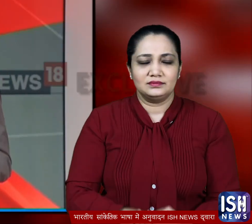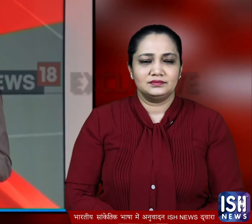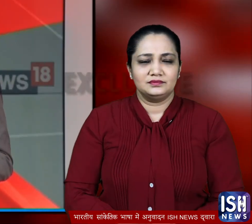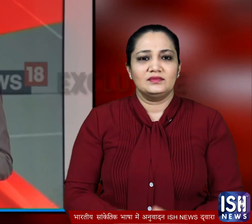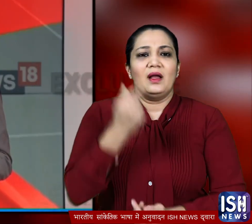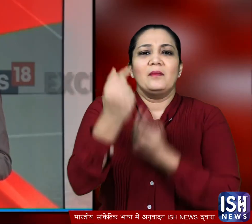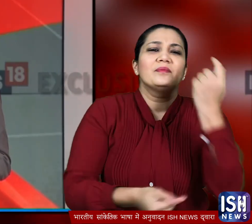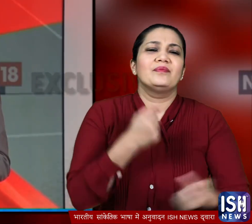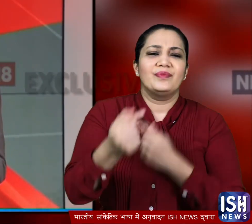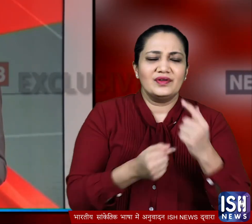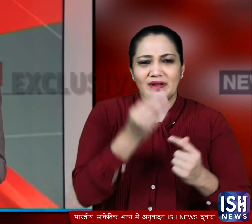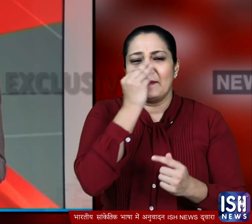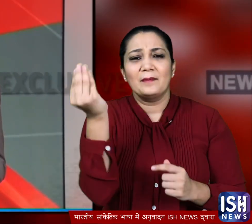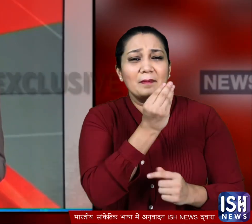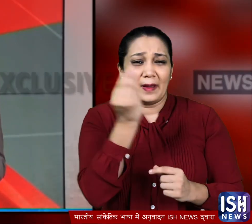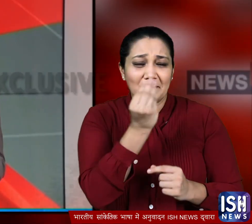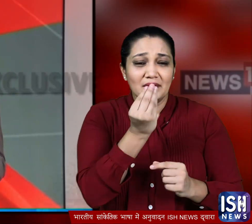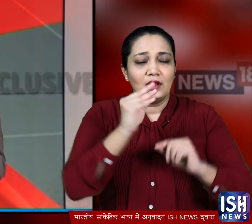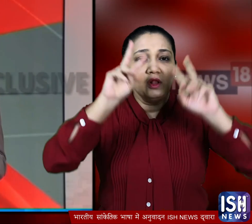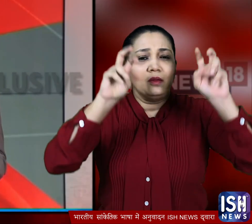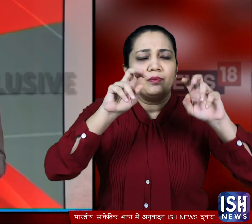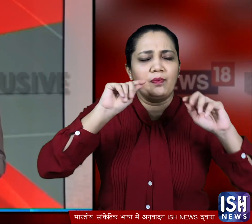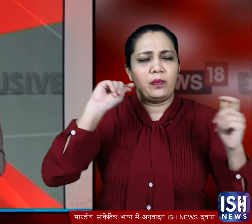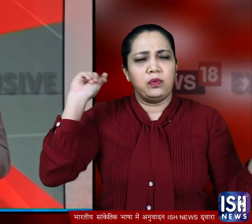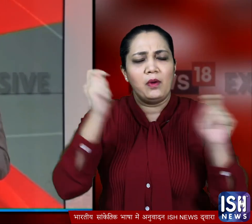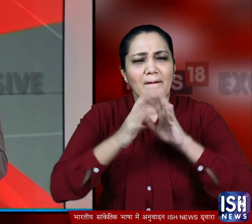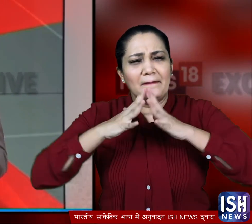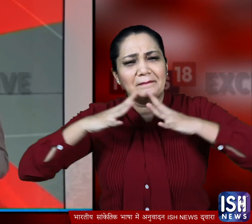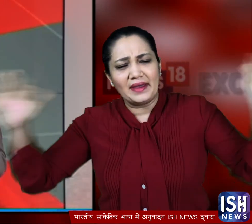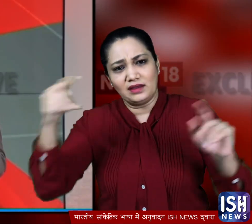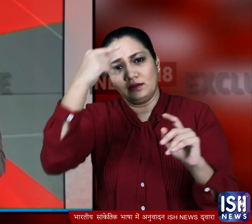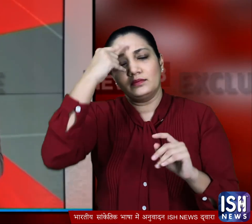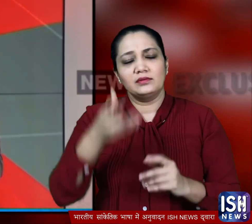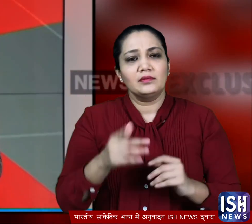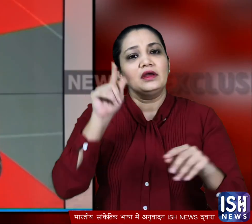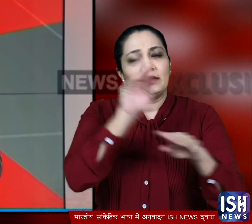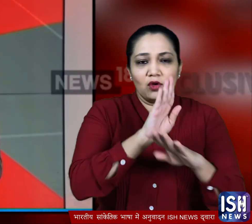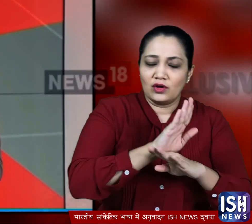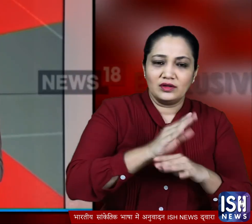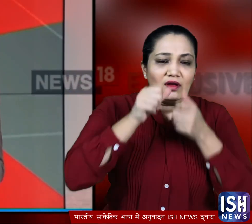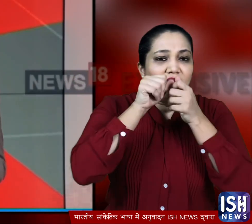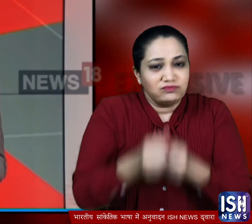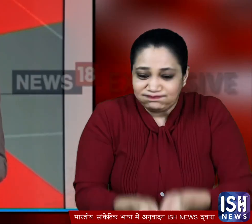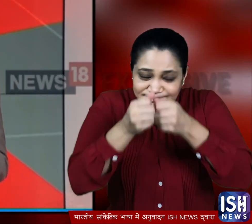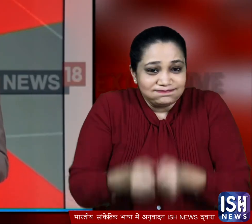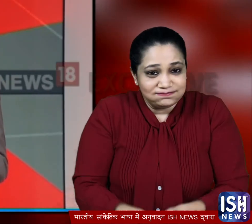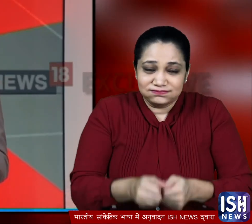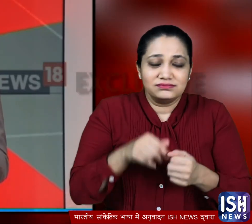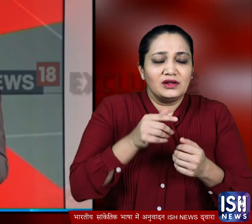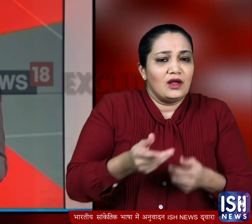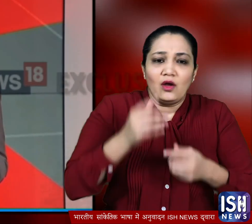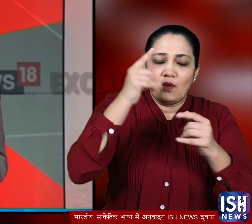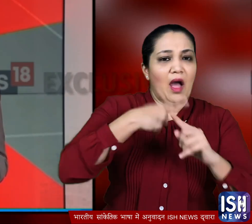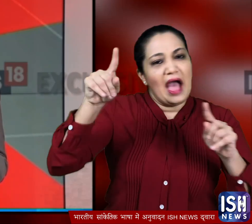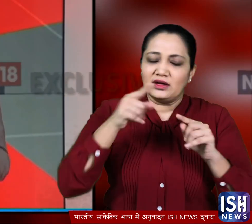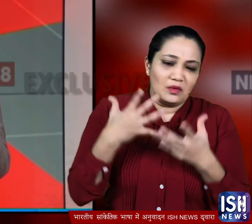कि राजनीति में छोटी बात को बड़ा मुद्दा बनते देर नहीं लगती, और सहारनपुर में यही हो रहा है, जहां कांग्रेस के नेता एक हैंडपंप उखाड़े जाने का